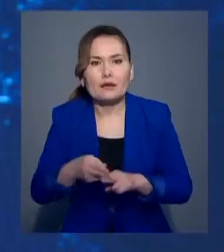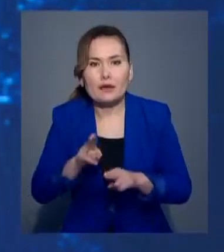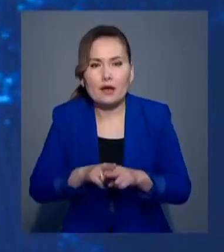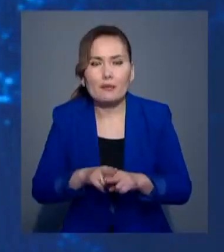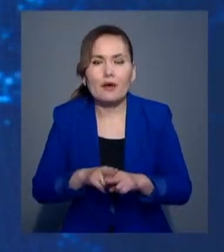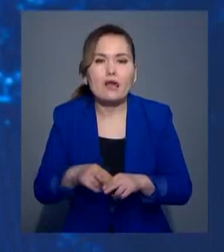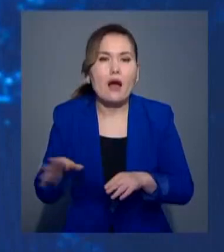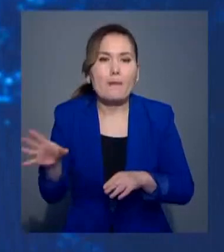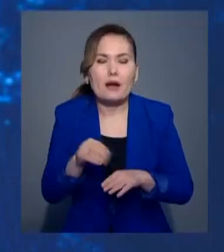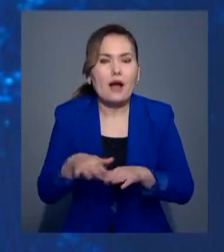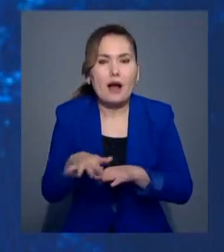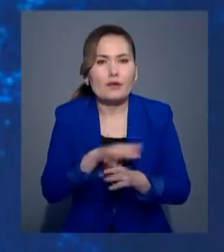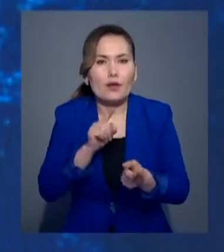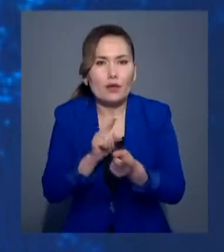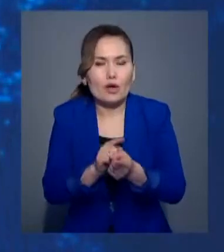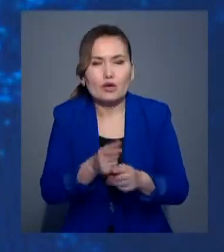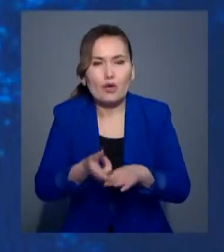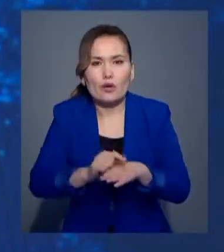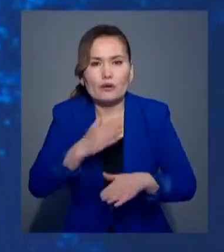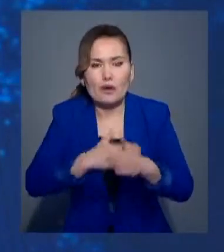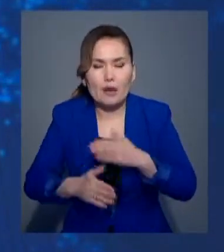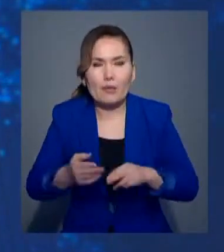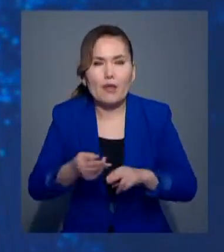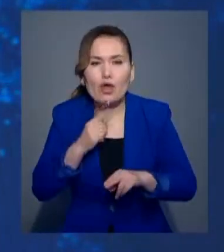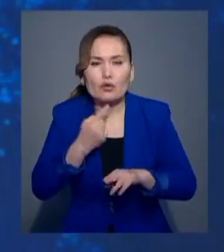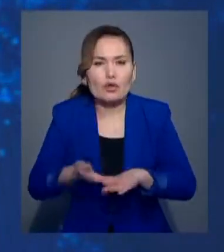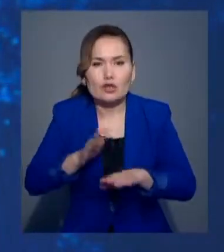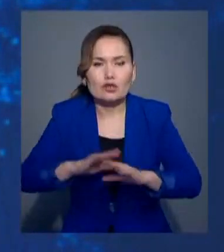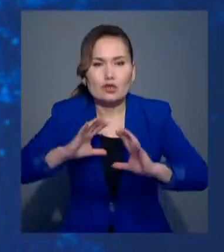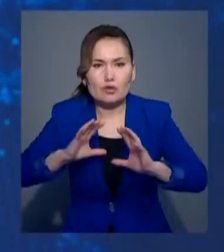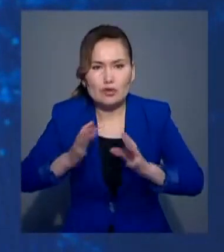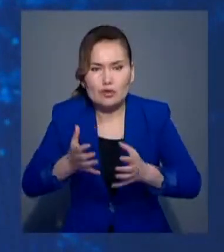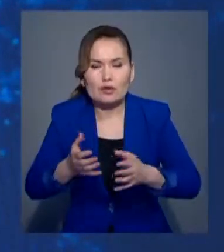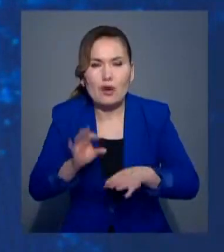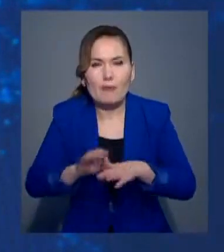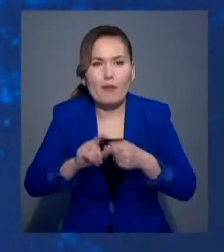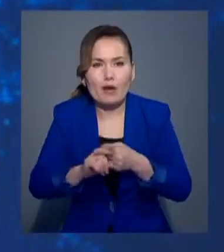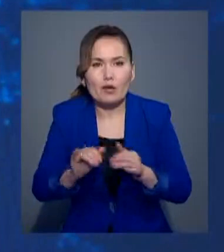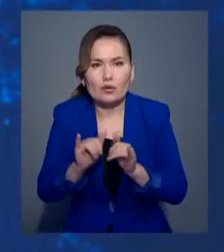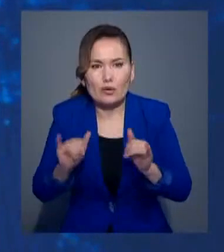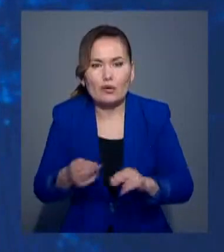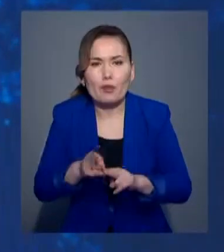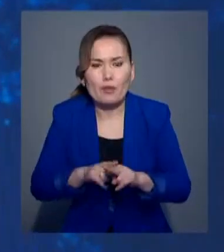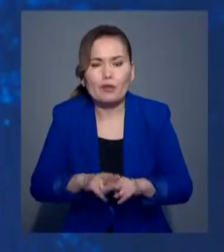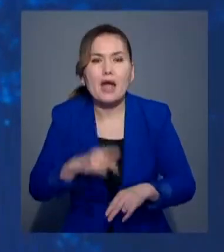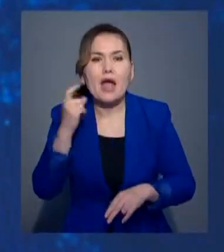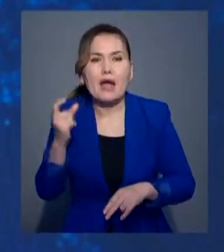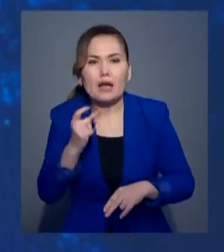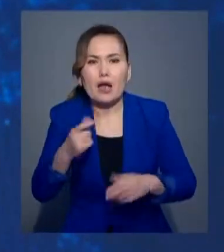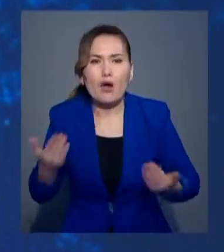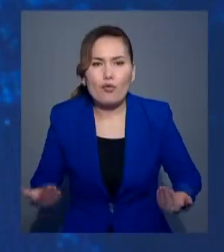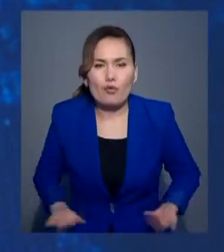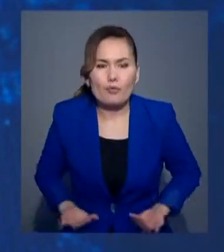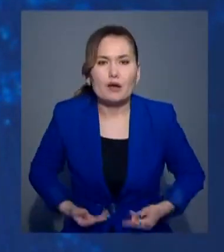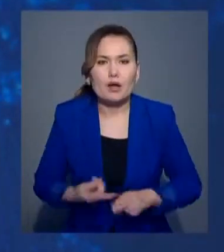аман-есен көргеніме қуаныштымын. Бүгінде әлемде күрделі жағдай қалыптасып отыр» деп бастады. Пандемия көптеген елдің қоғамдық экономикалық